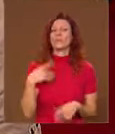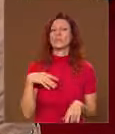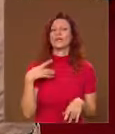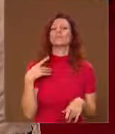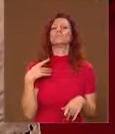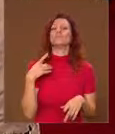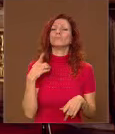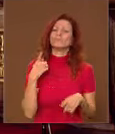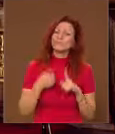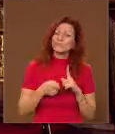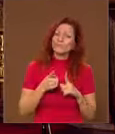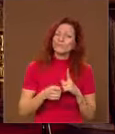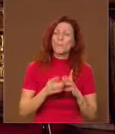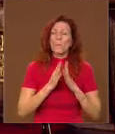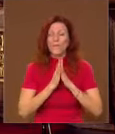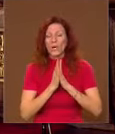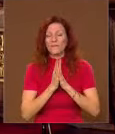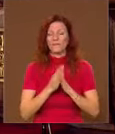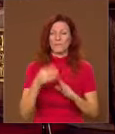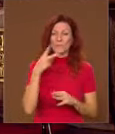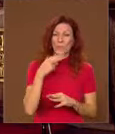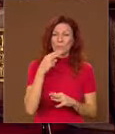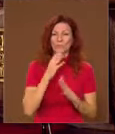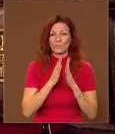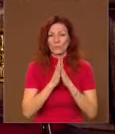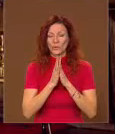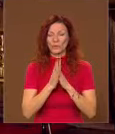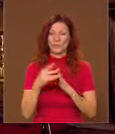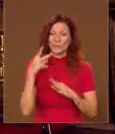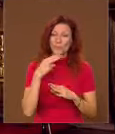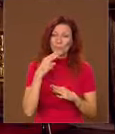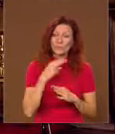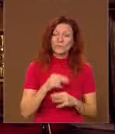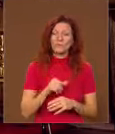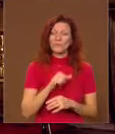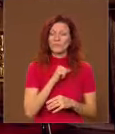упражнения, молитва, пост и